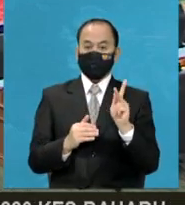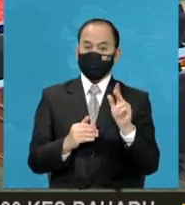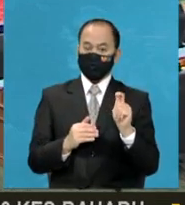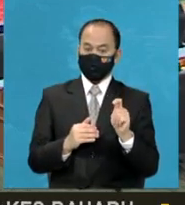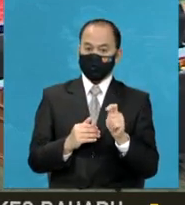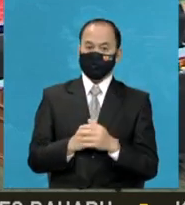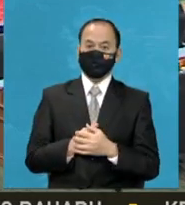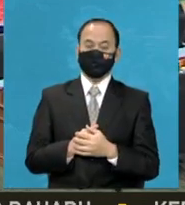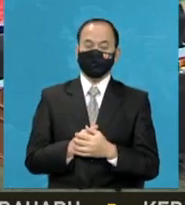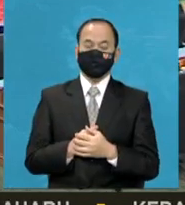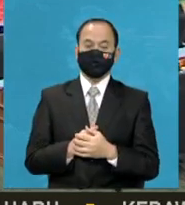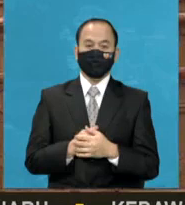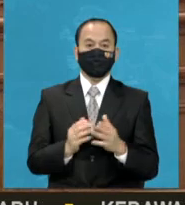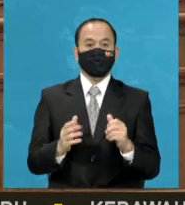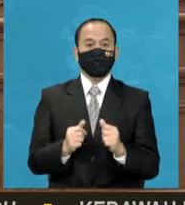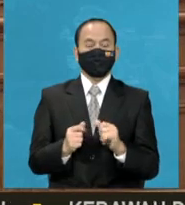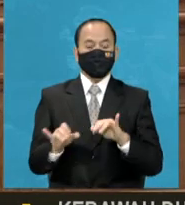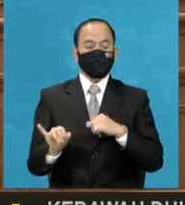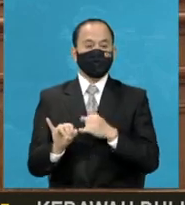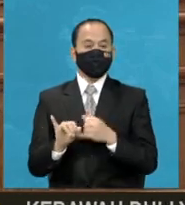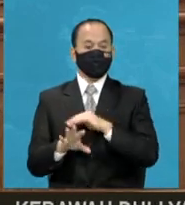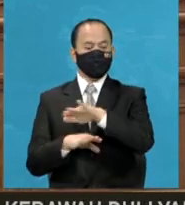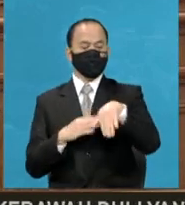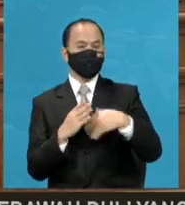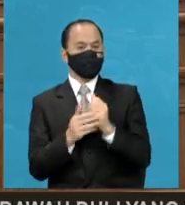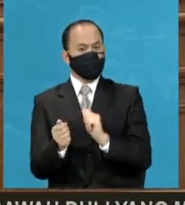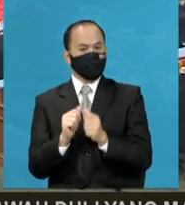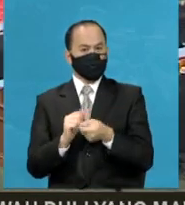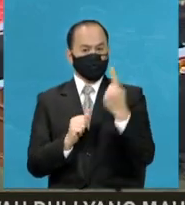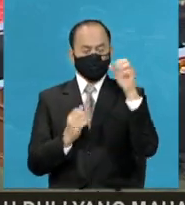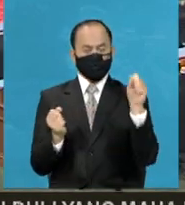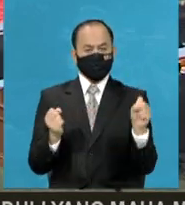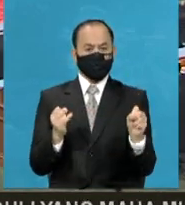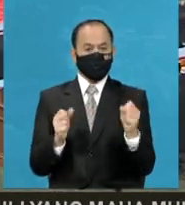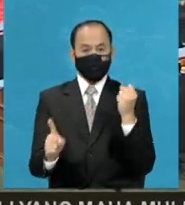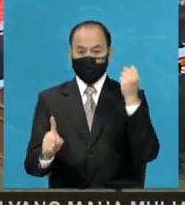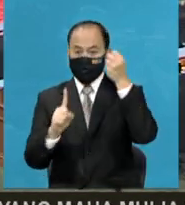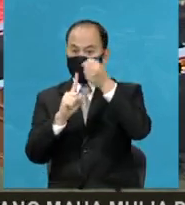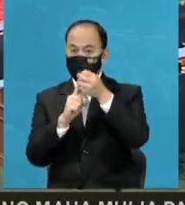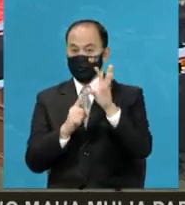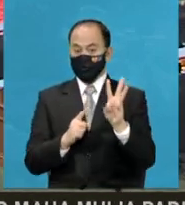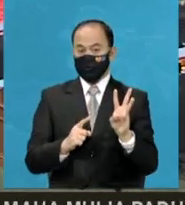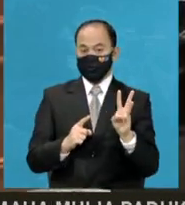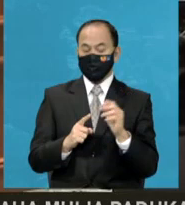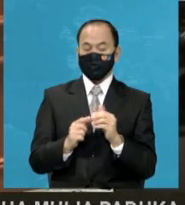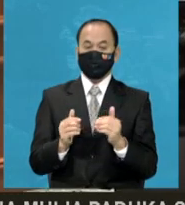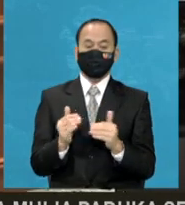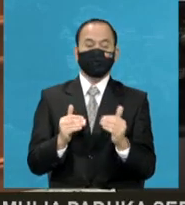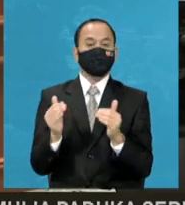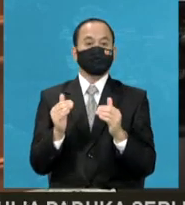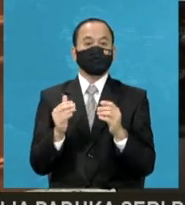dan memastikan keikutsertaan sok-an untuk semua piskacek's keenam memaksimalkan penggunaan teknologi dan